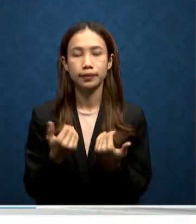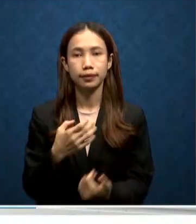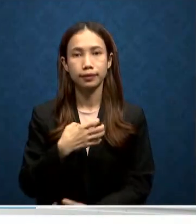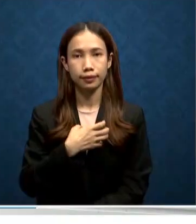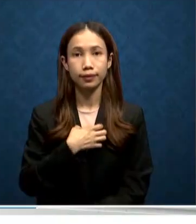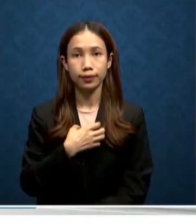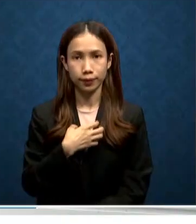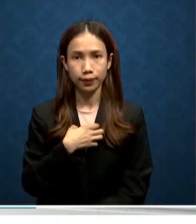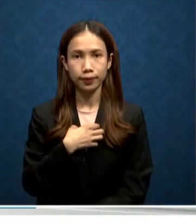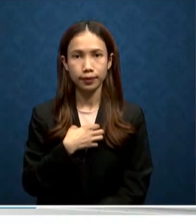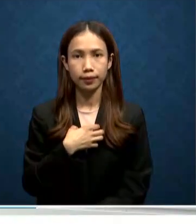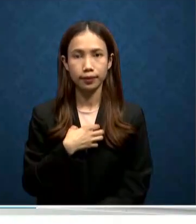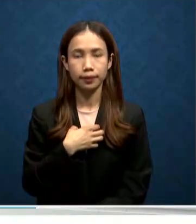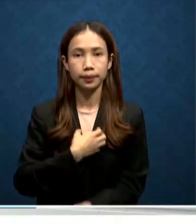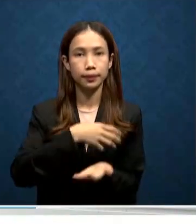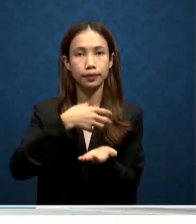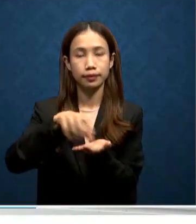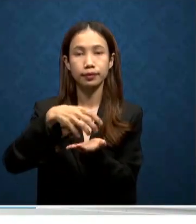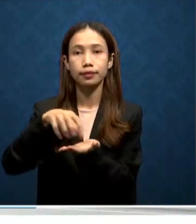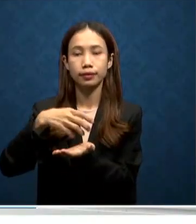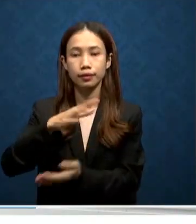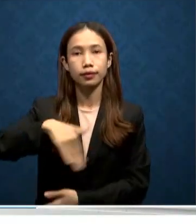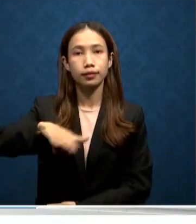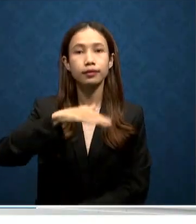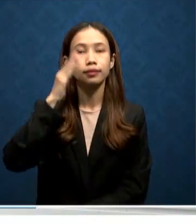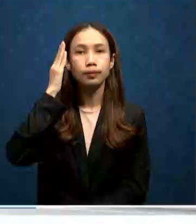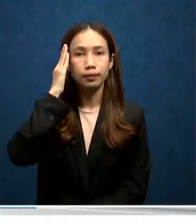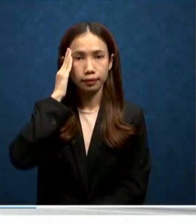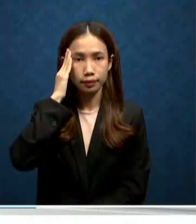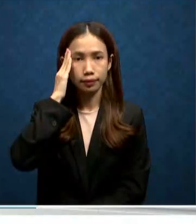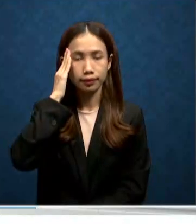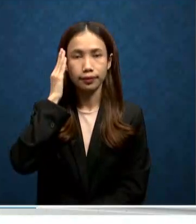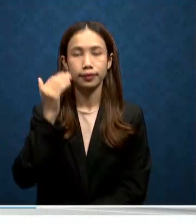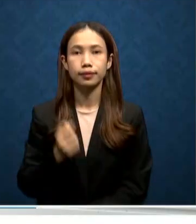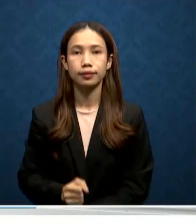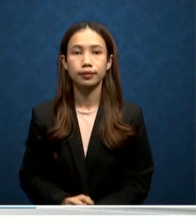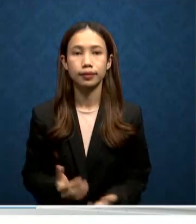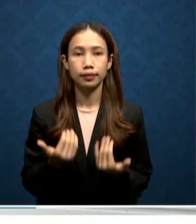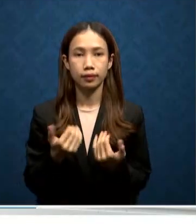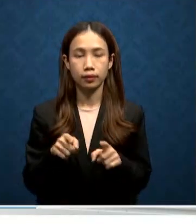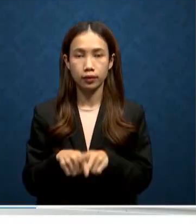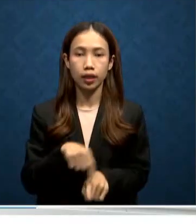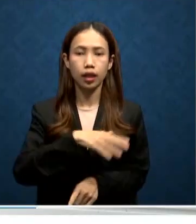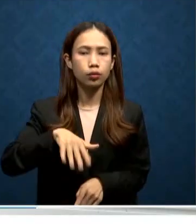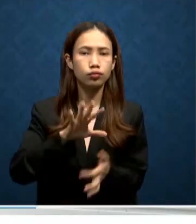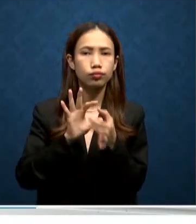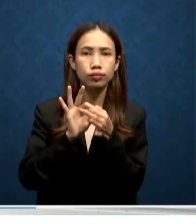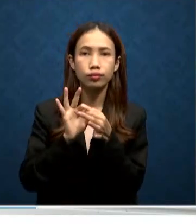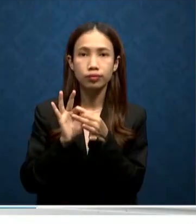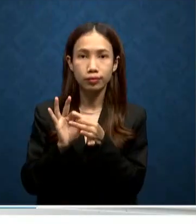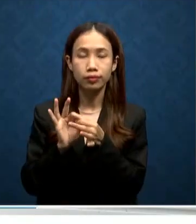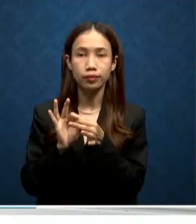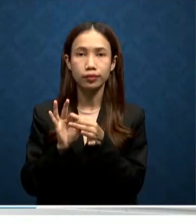จะกราบเรียนทุกท่านว่าเอ่อในส่วนที่ข้อห่วงใยต่างๆนะ